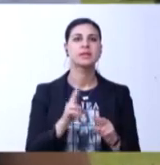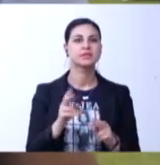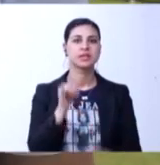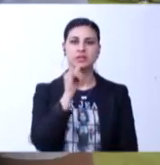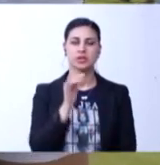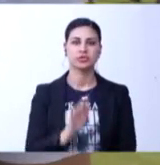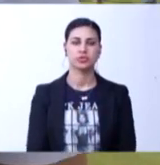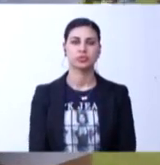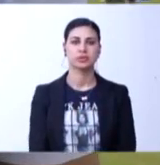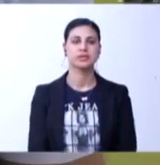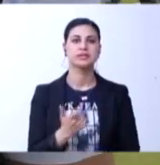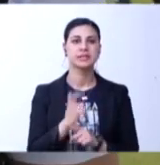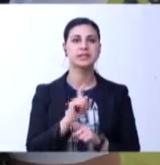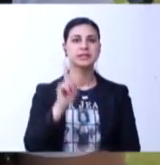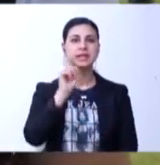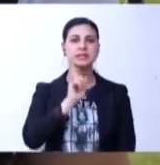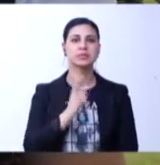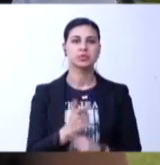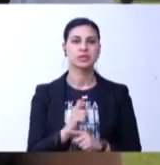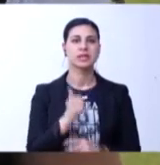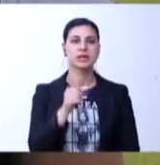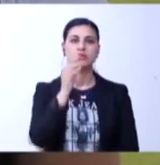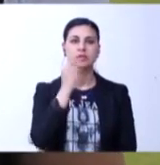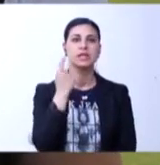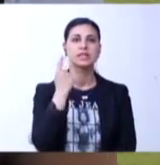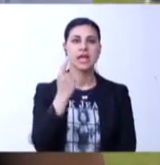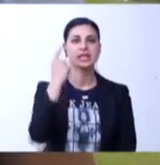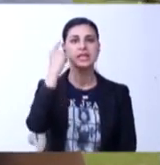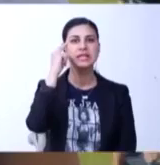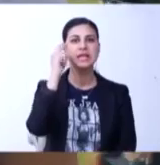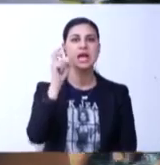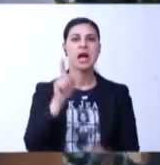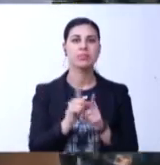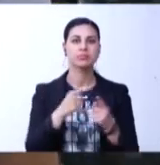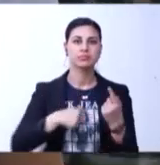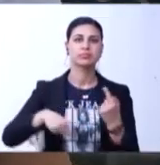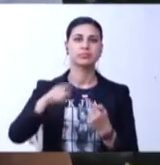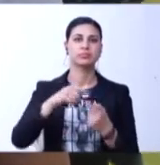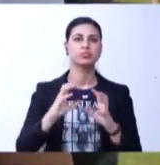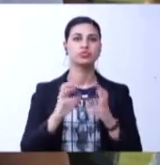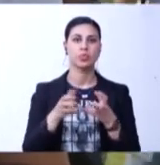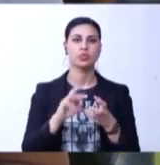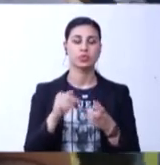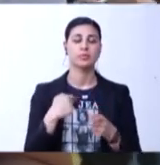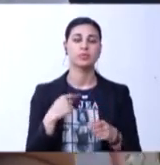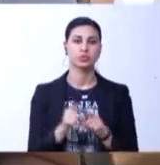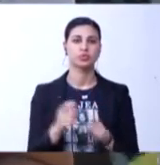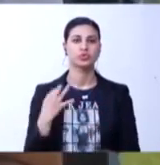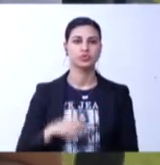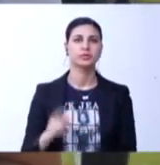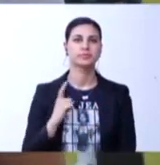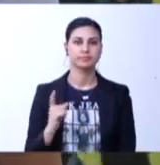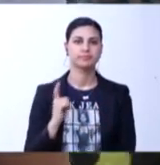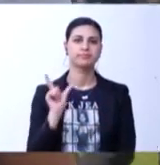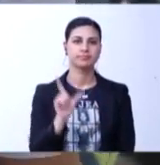შეუძლია. ყოველთვის ძალიან სასიამოვნოა და ძალიან მაგარია, როდესაც ერთი იდეის გარშემო მსოფლიო ერთიანდება და მე და გიგომაც გადავწყვეტეთ, რომ